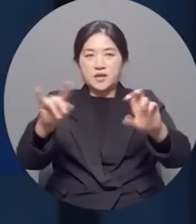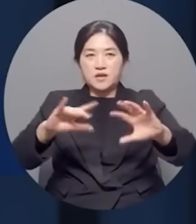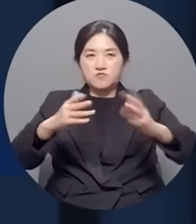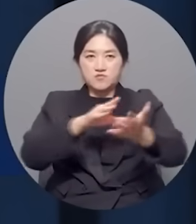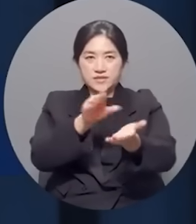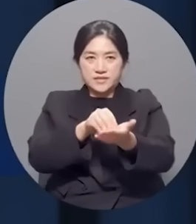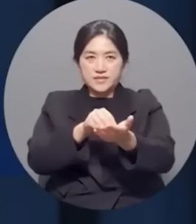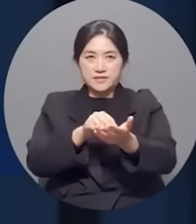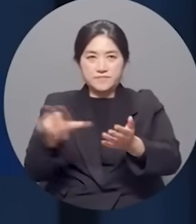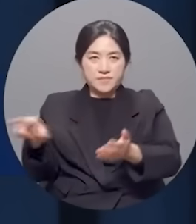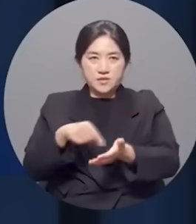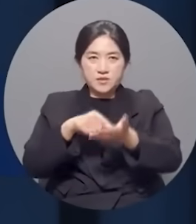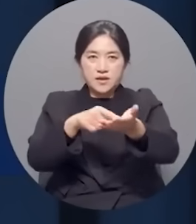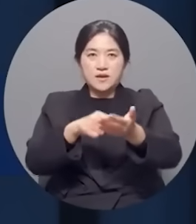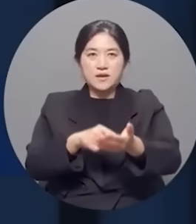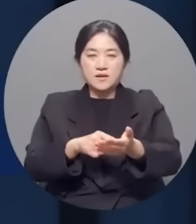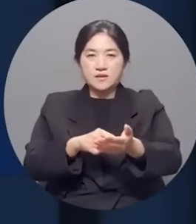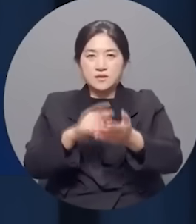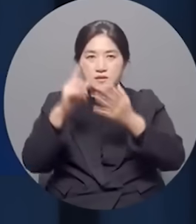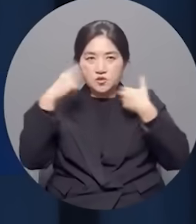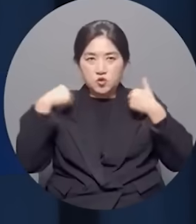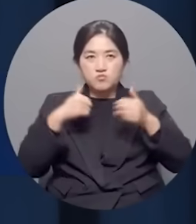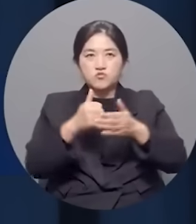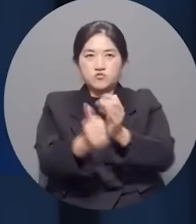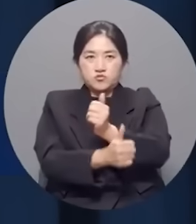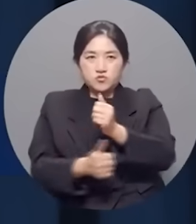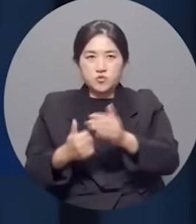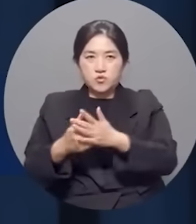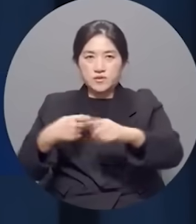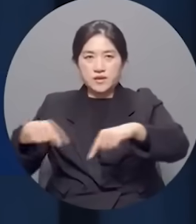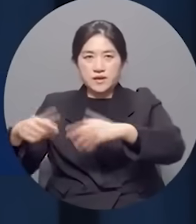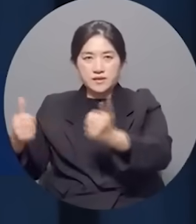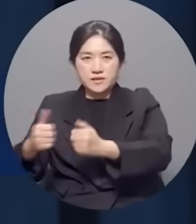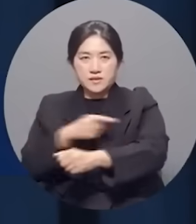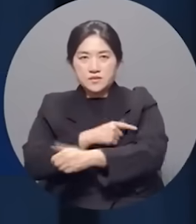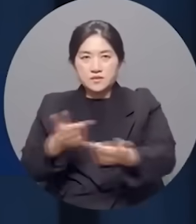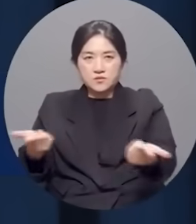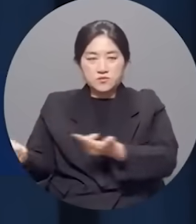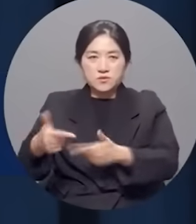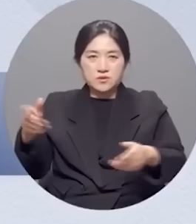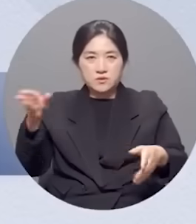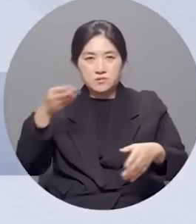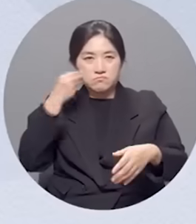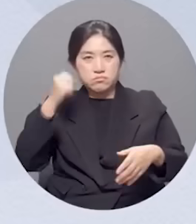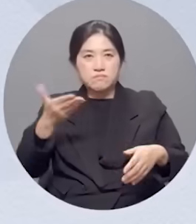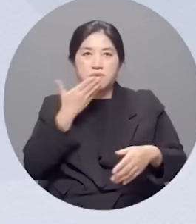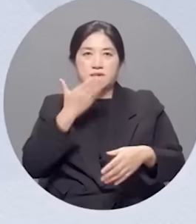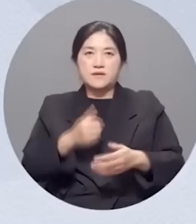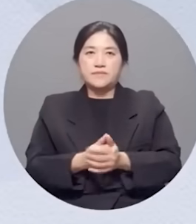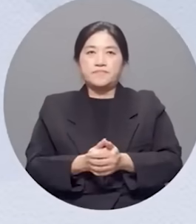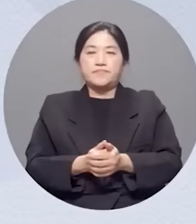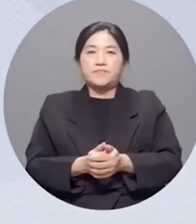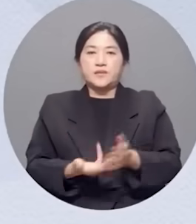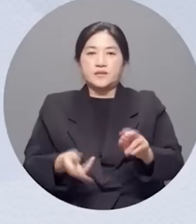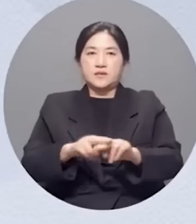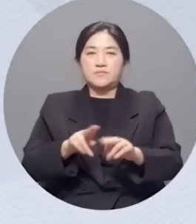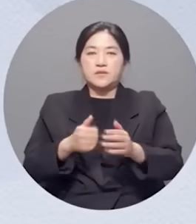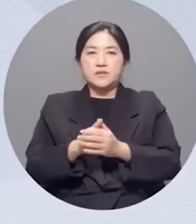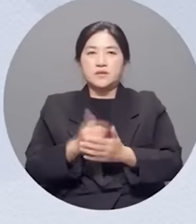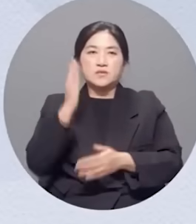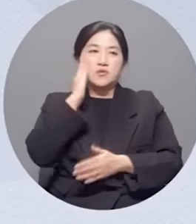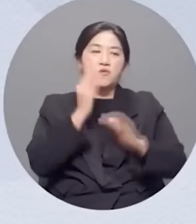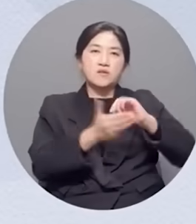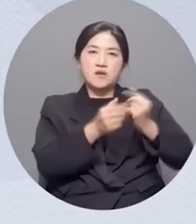있게 추진하고 내각과 당의 정책 조율이 원활하게 이루어질 수 있도록. 취임 초 기존